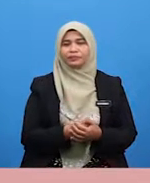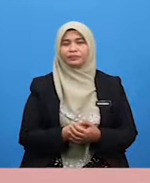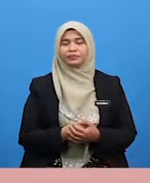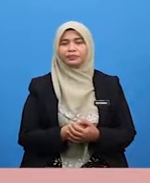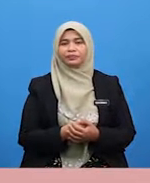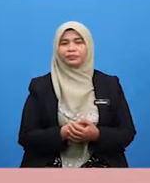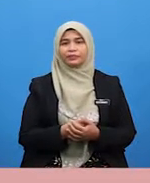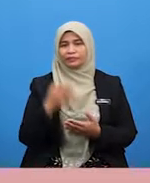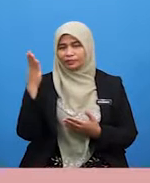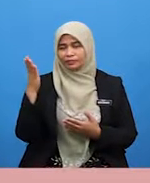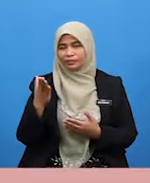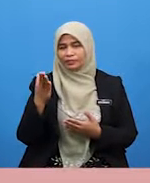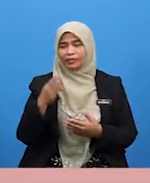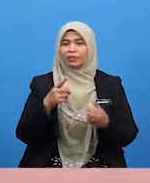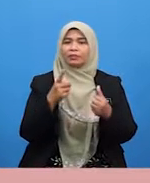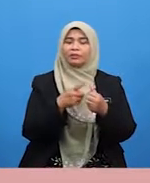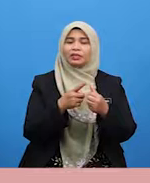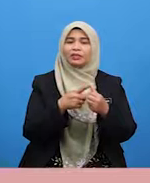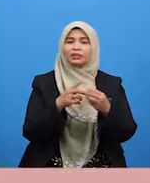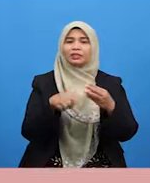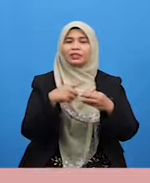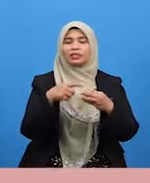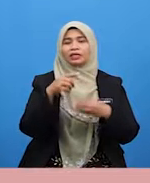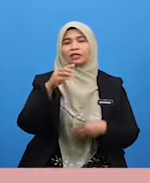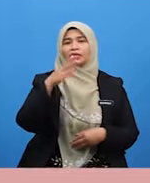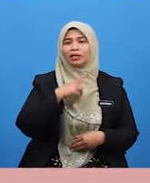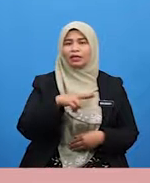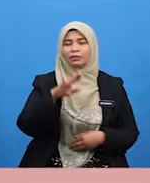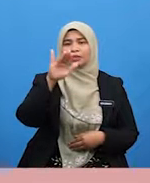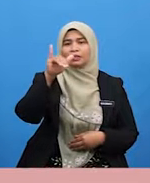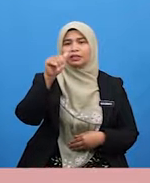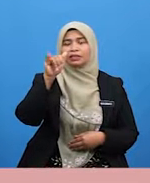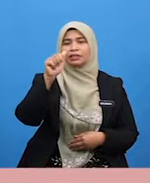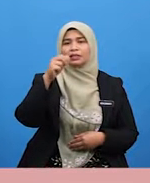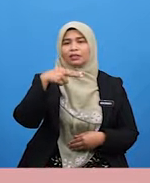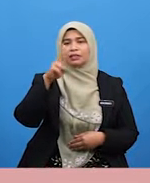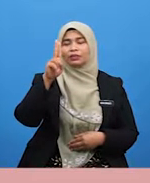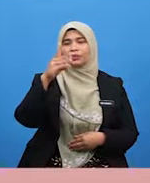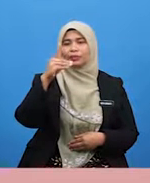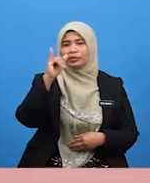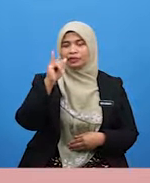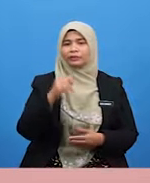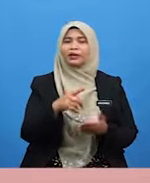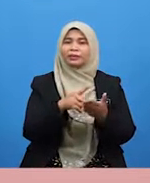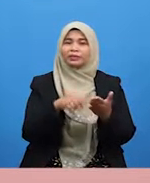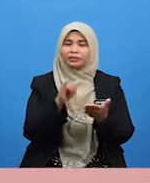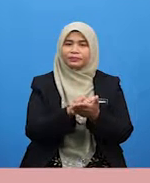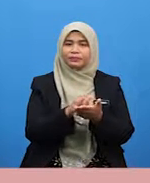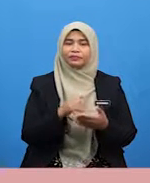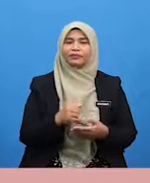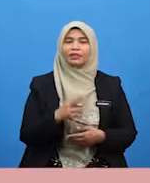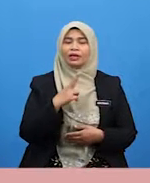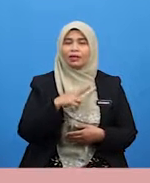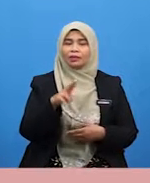mereka. Pertama, tentang agama Yahudi. Apakah agama Yahudi ini? Agama